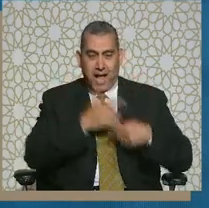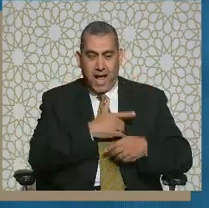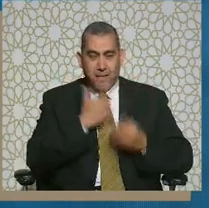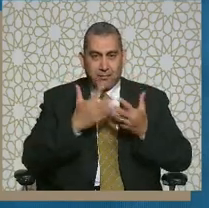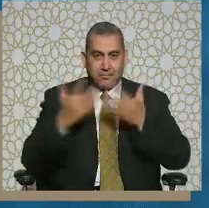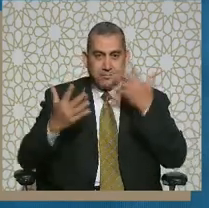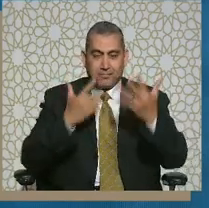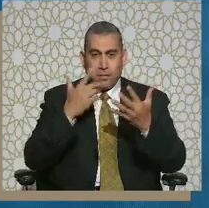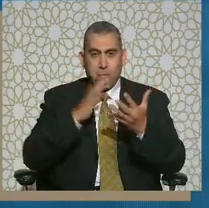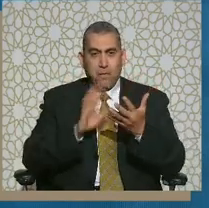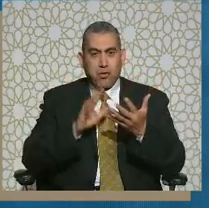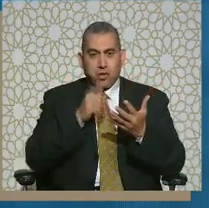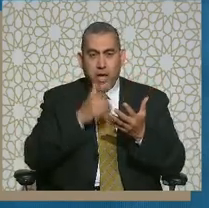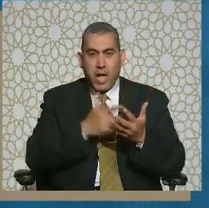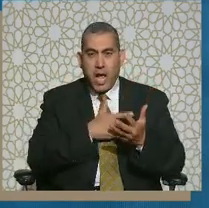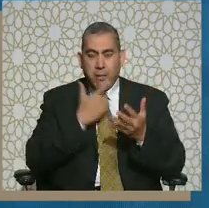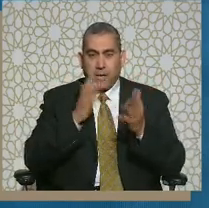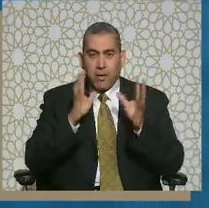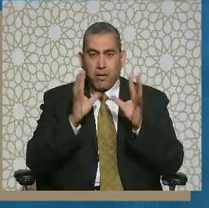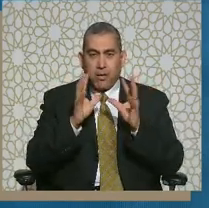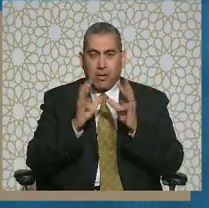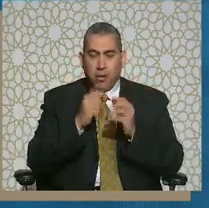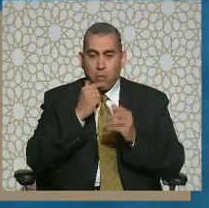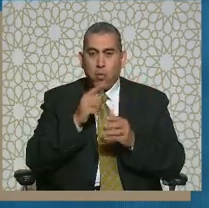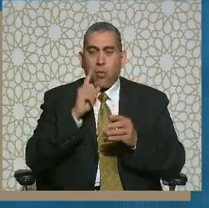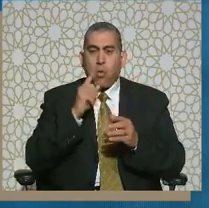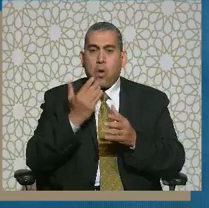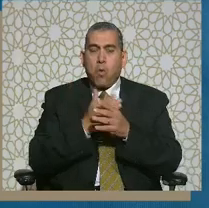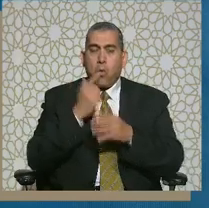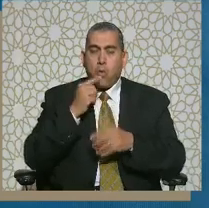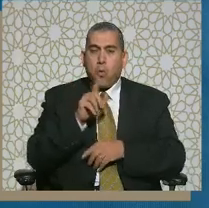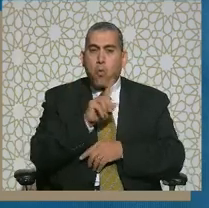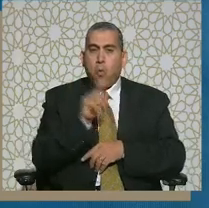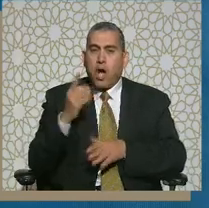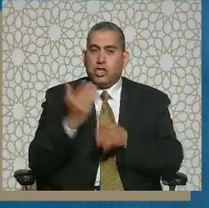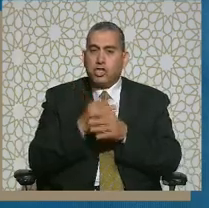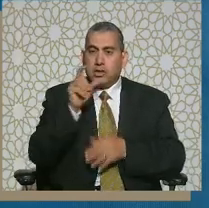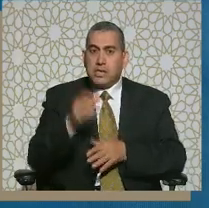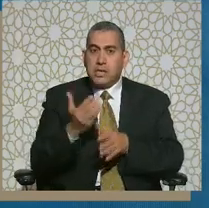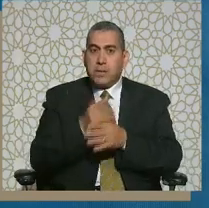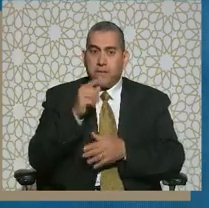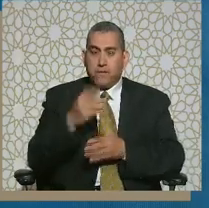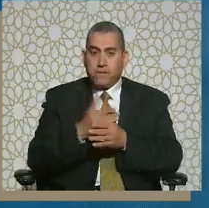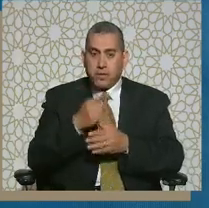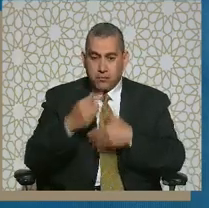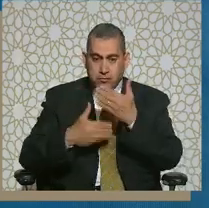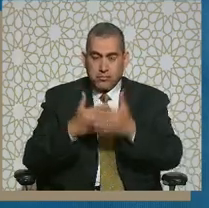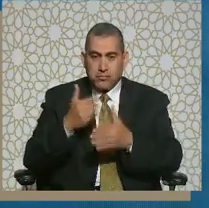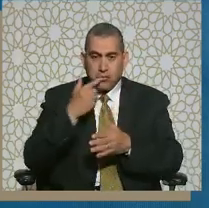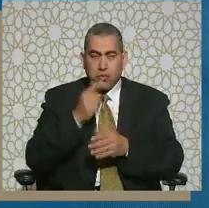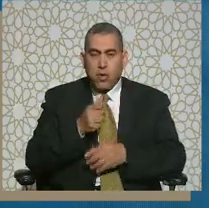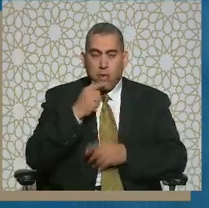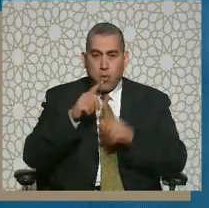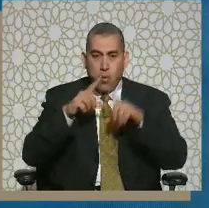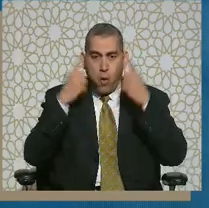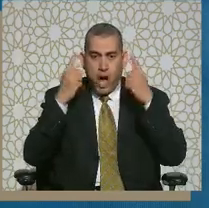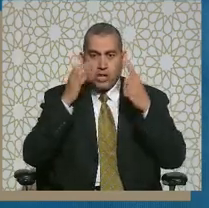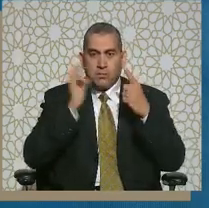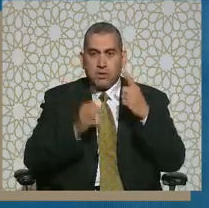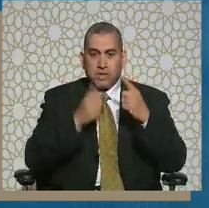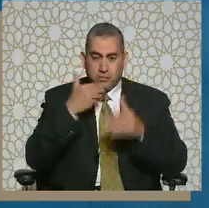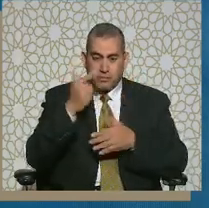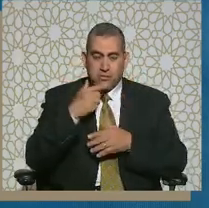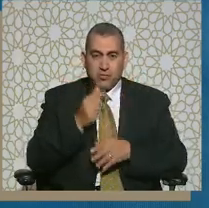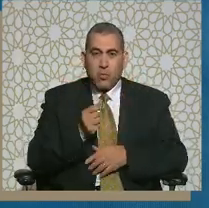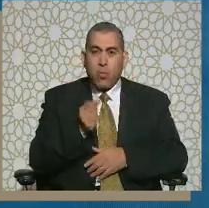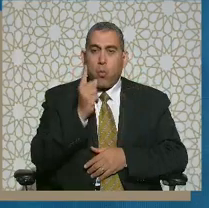طب ليه بقى عندنا الوحشه بهذه الطريقه اللي ممكن تصل الى التوحش في بعض الاحيان ومش